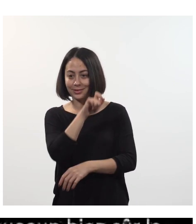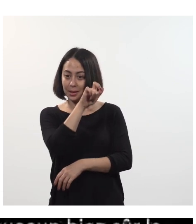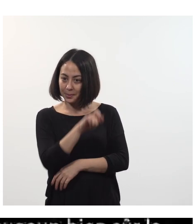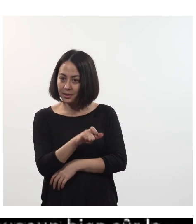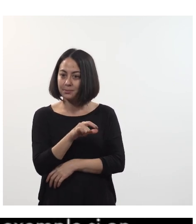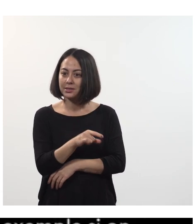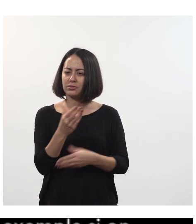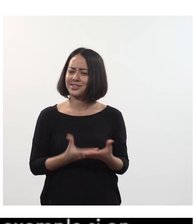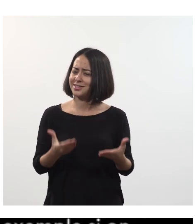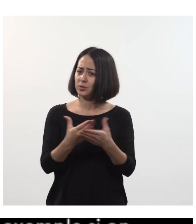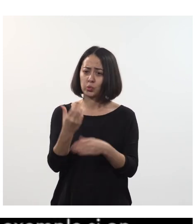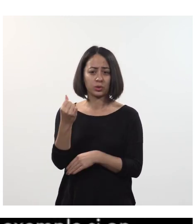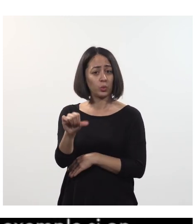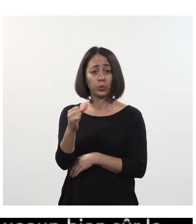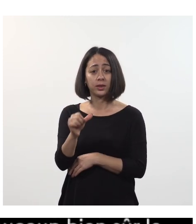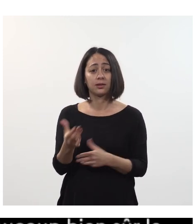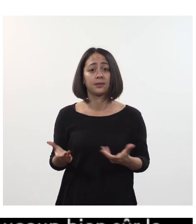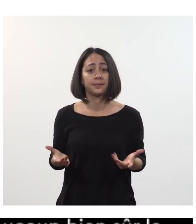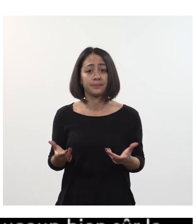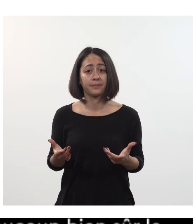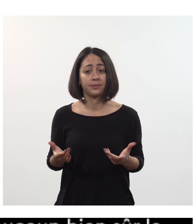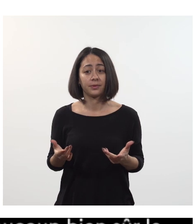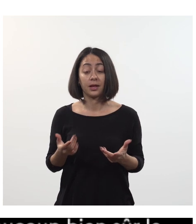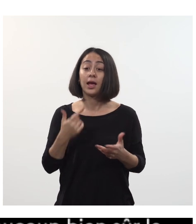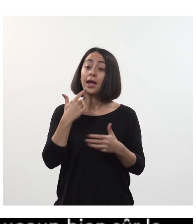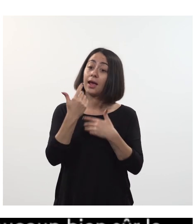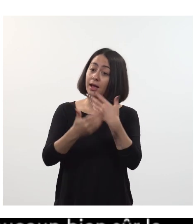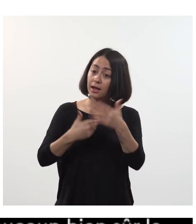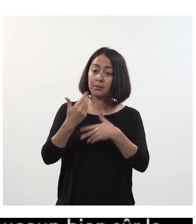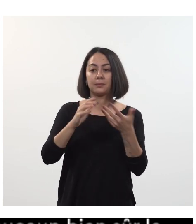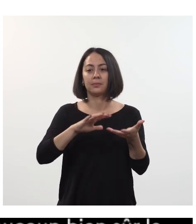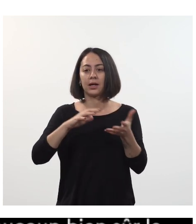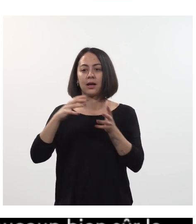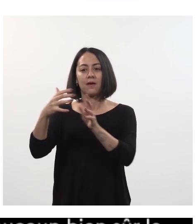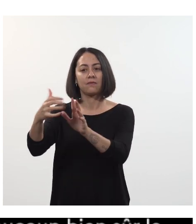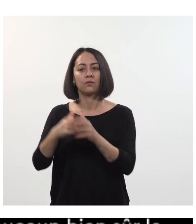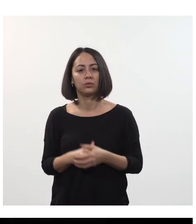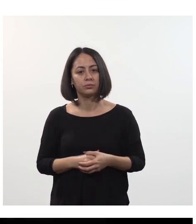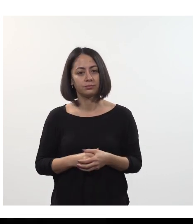elle est unique hein, à un moment donné. Et puis elle évolue. Hein, elle évolue ben, en fonction de